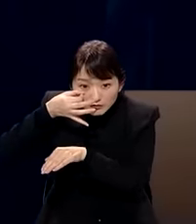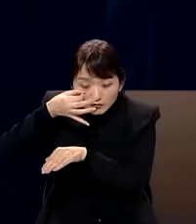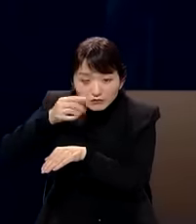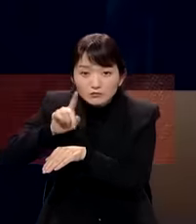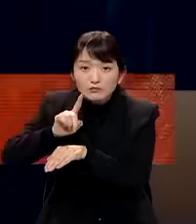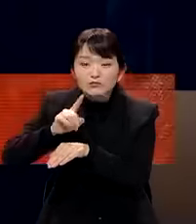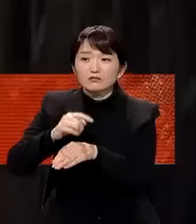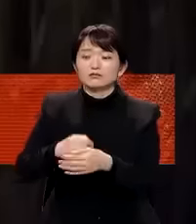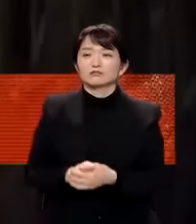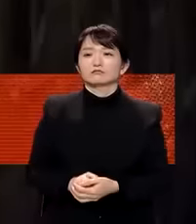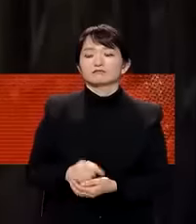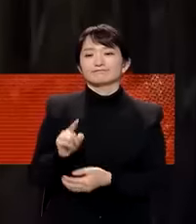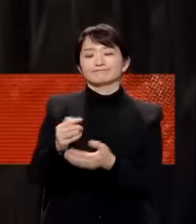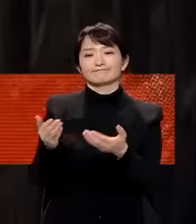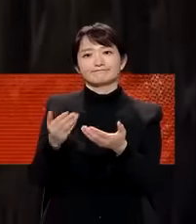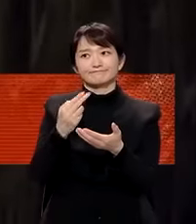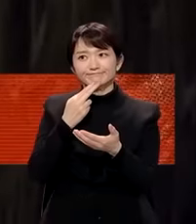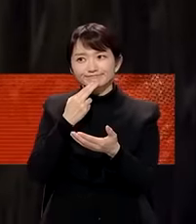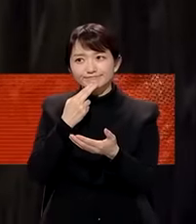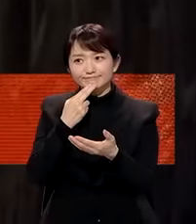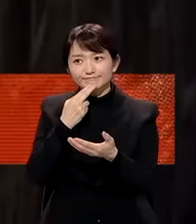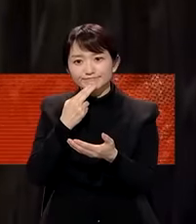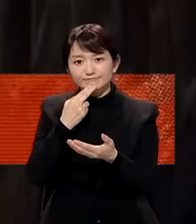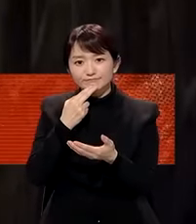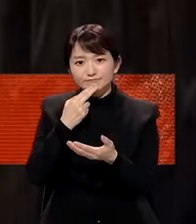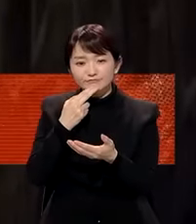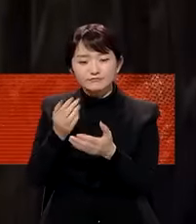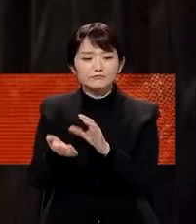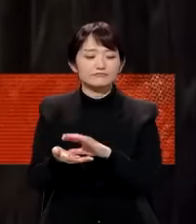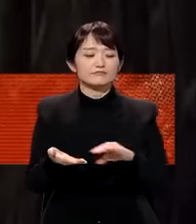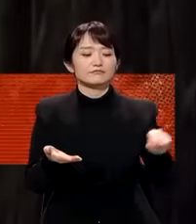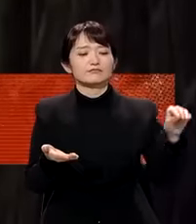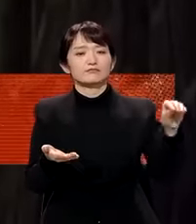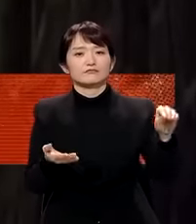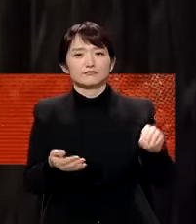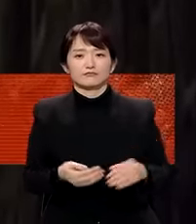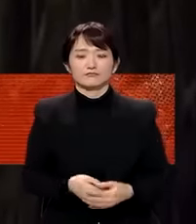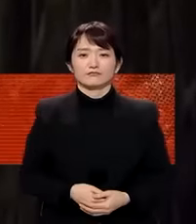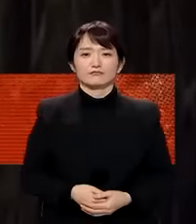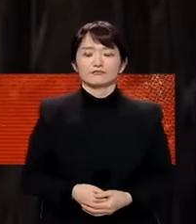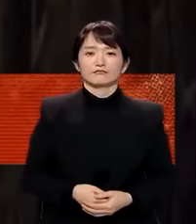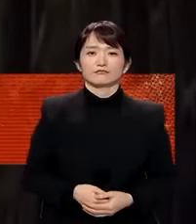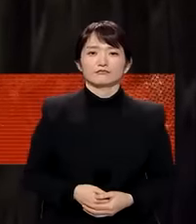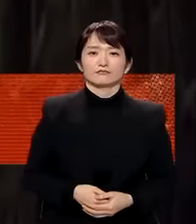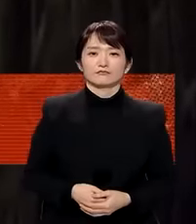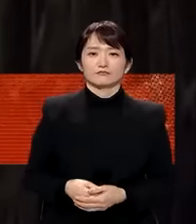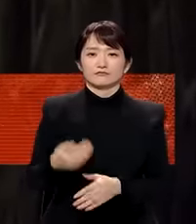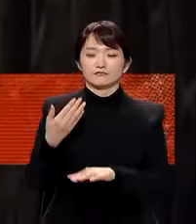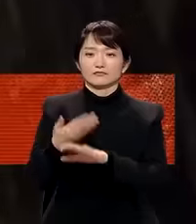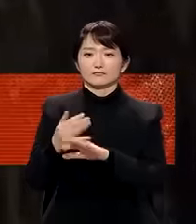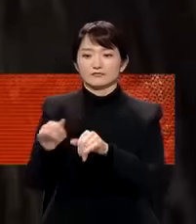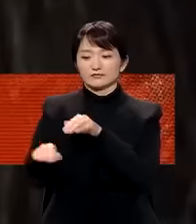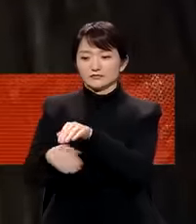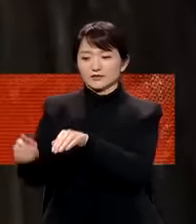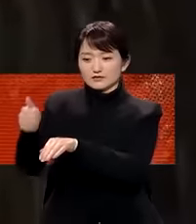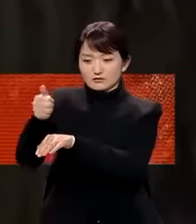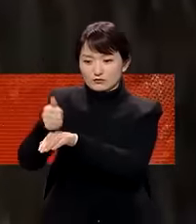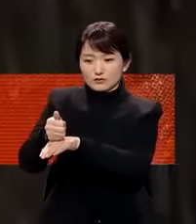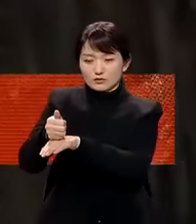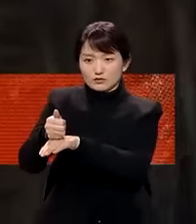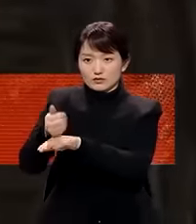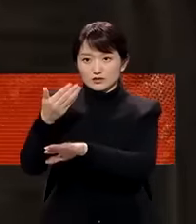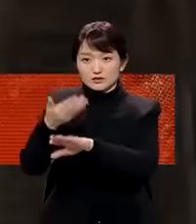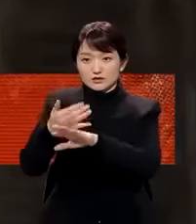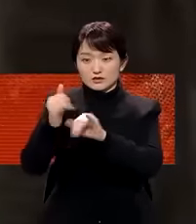그러고는 아무 일도 없었다는 듯이 다 봤다는 듯 저렇게 또 저벅저벅 걸러 갑니다 자 남의 차를 밟고 올라가면서 아지 남의 집